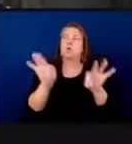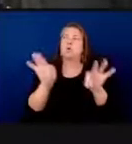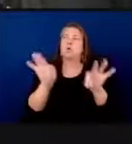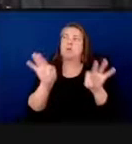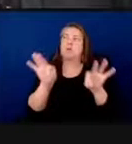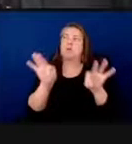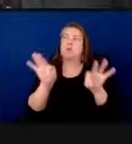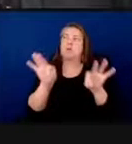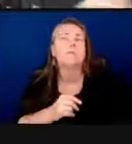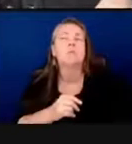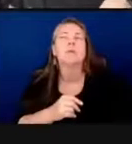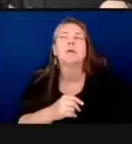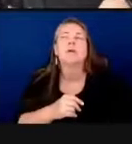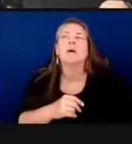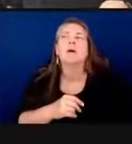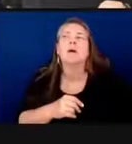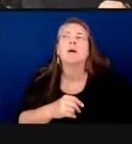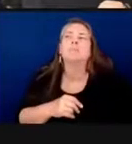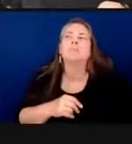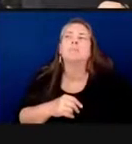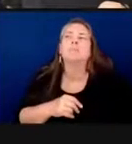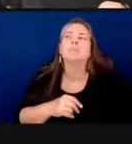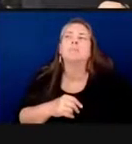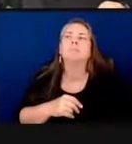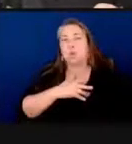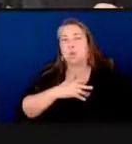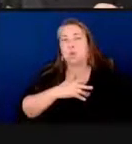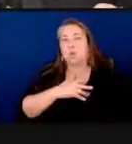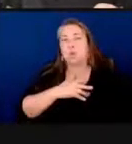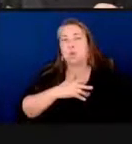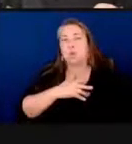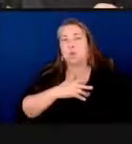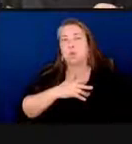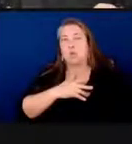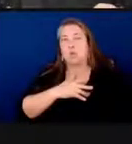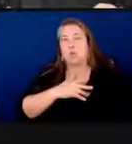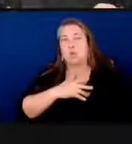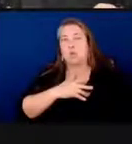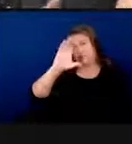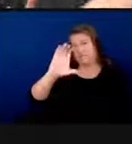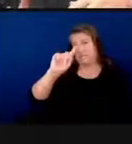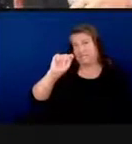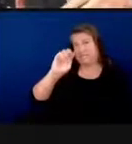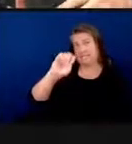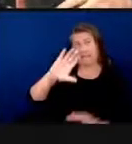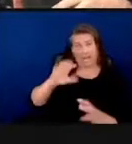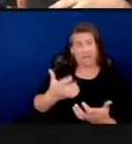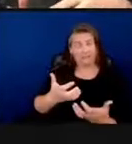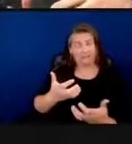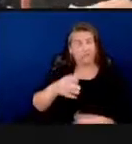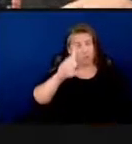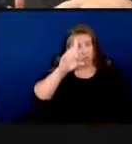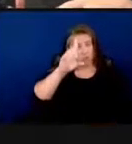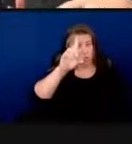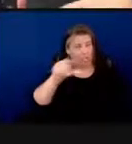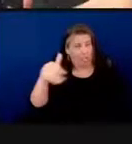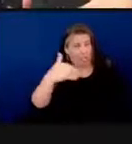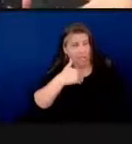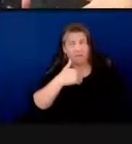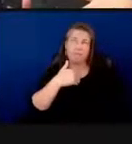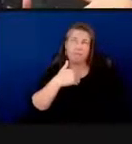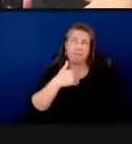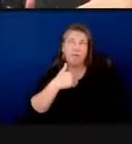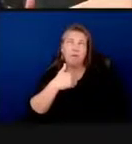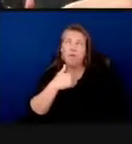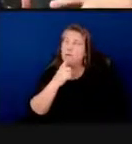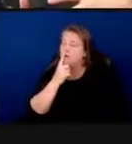tunawapa wanafunzi nafasi ya kuelewa kazi zao. Na jambo lingine, tunapozungumzia mafunzo